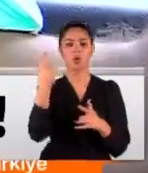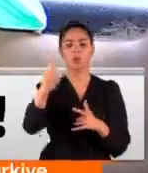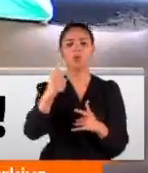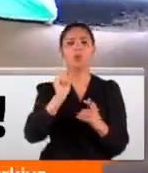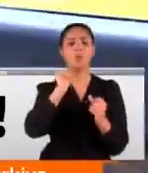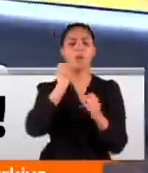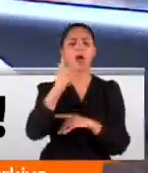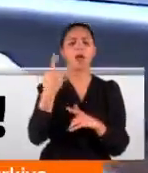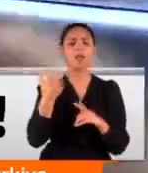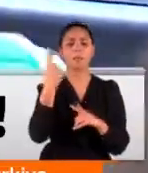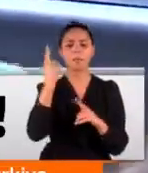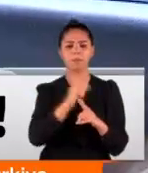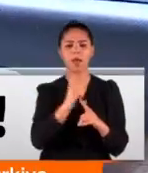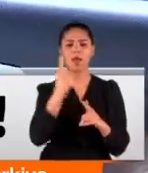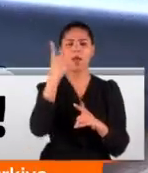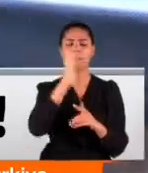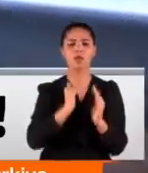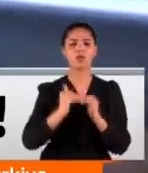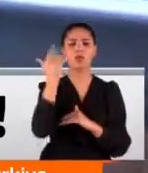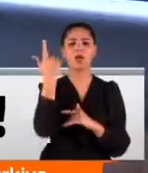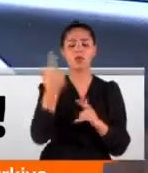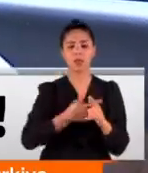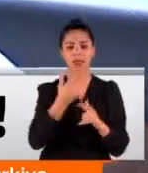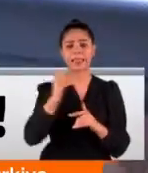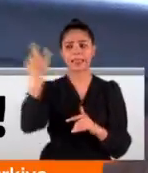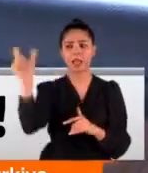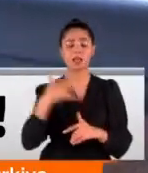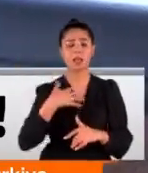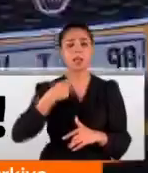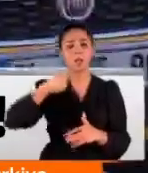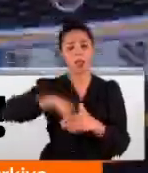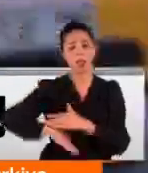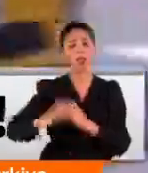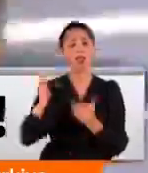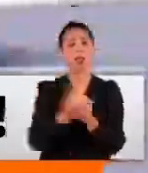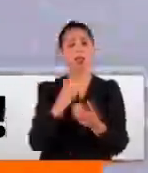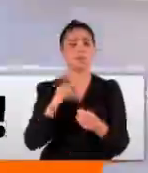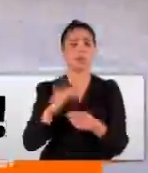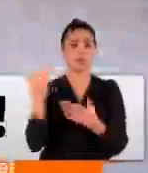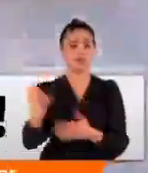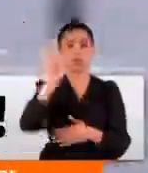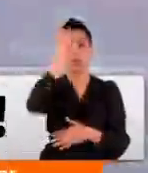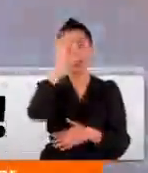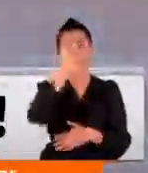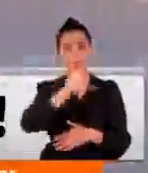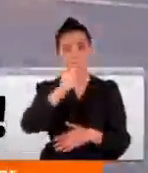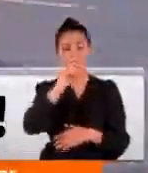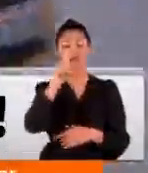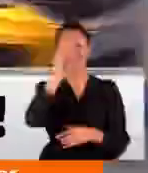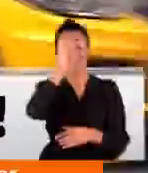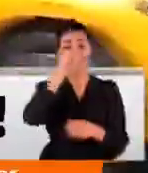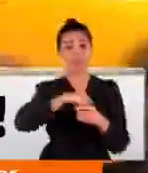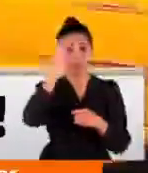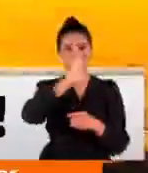çok yüksek. 500 liranın üstünü toplaması lazım ki taksici de kendi cebine para koyabilsin. Eğer İstanbul'da turistseniz, kısa mesafede